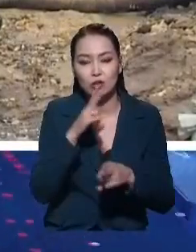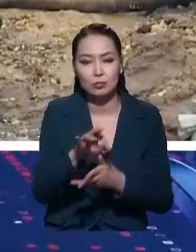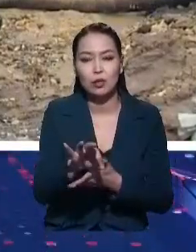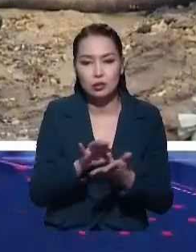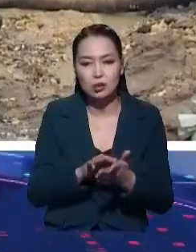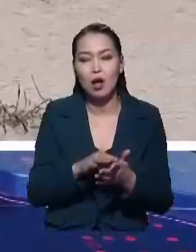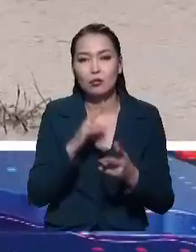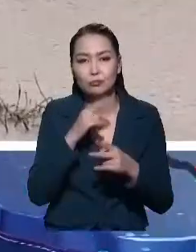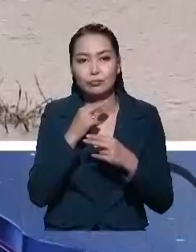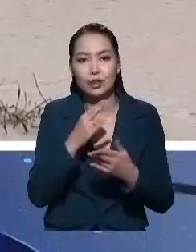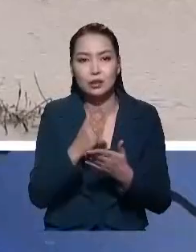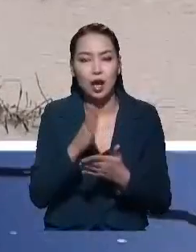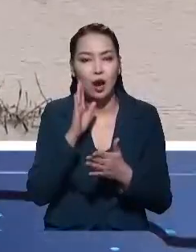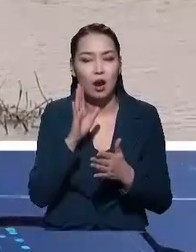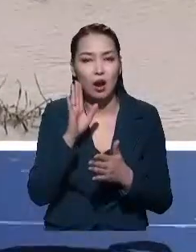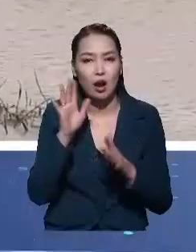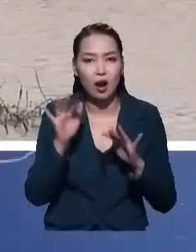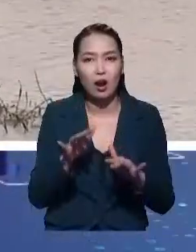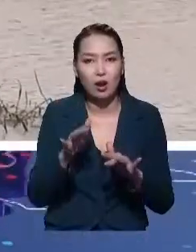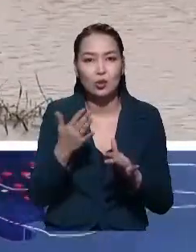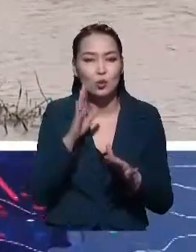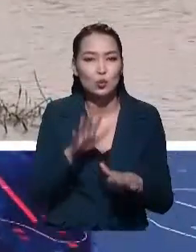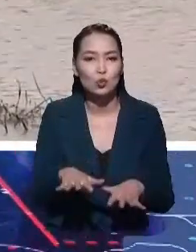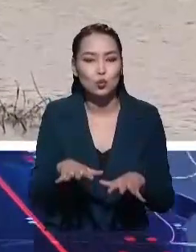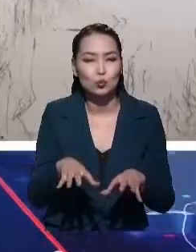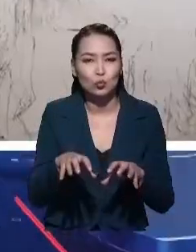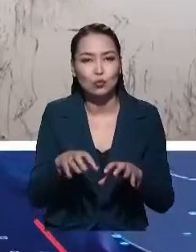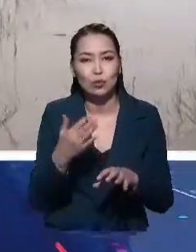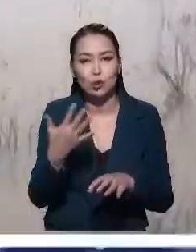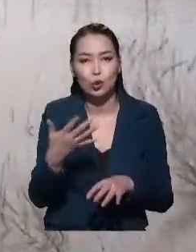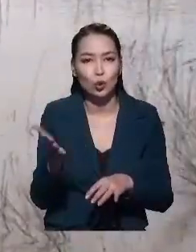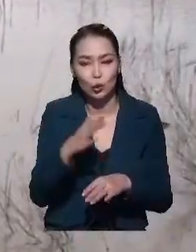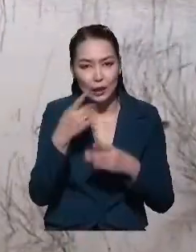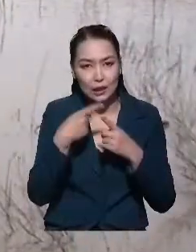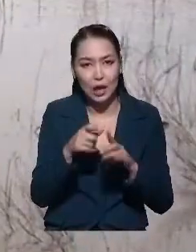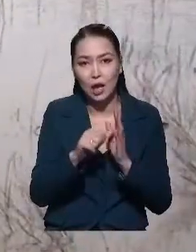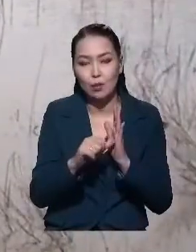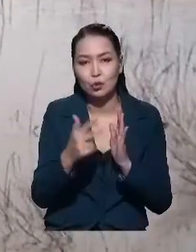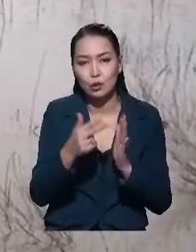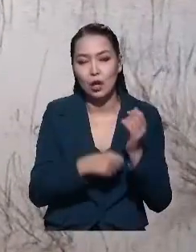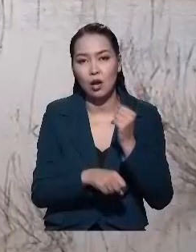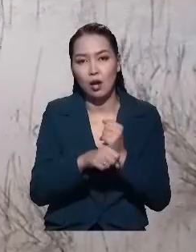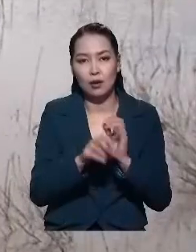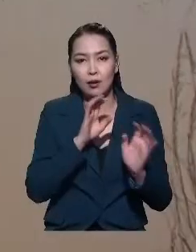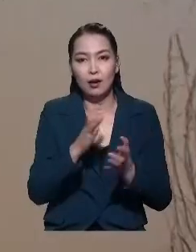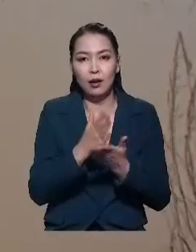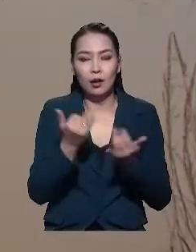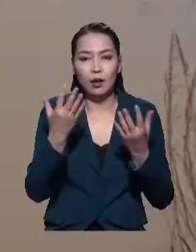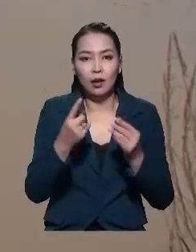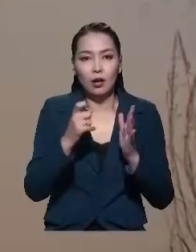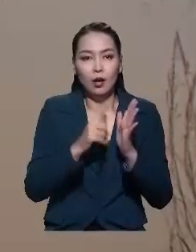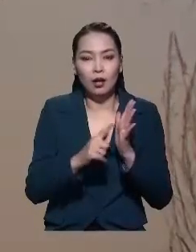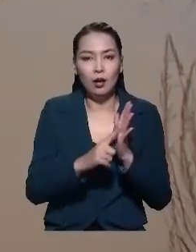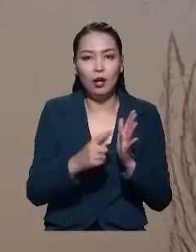қаралуда. Қарғын суды тазартуға арналған 50-ден астам техника 63 қызметкер жұмылдырылды. Бүгінге дейін 171 мың